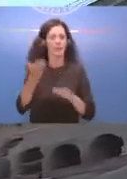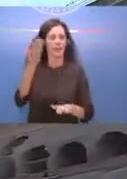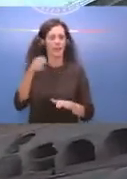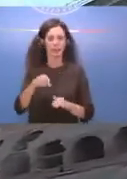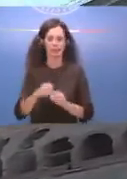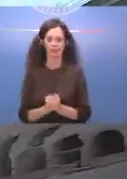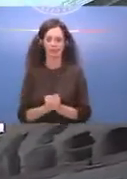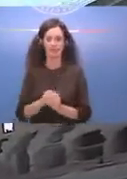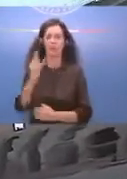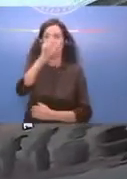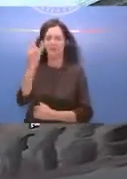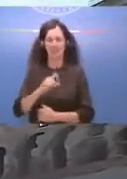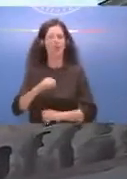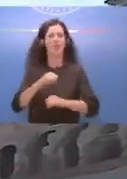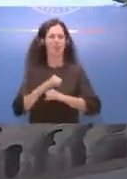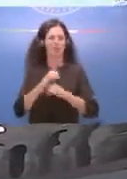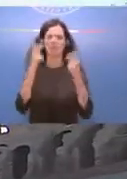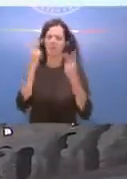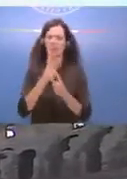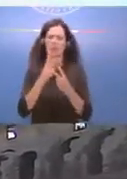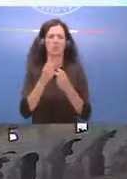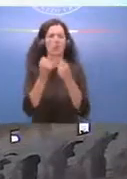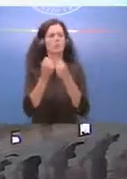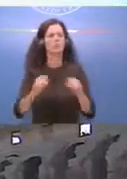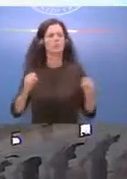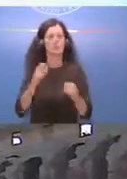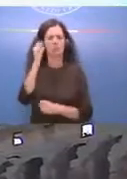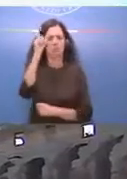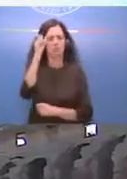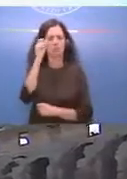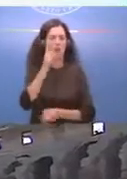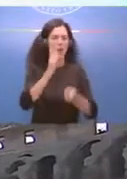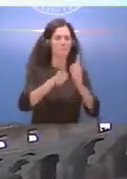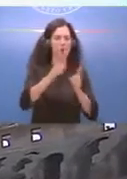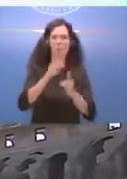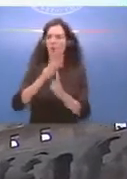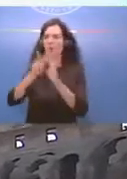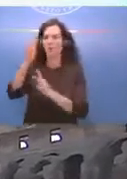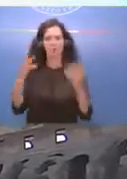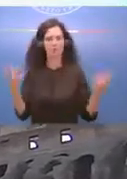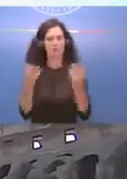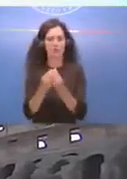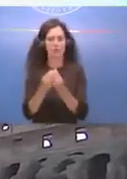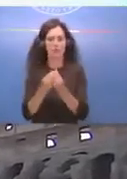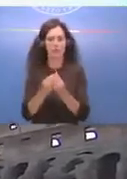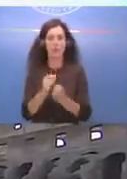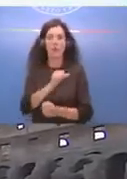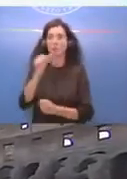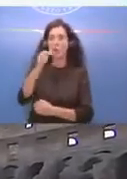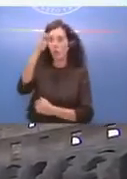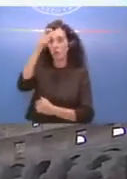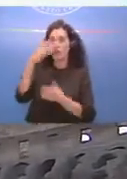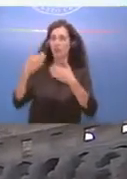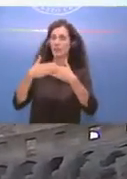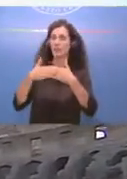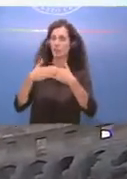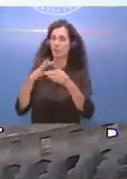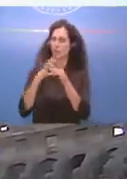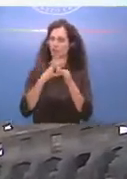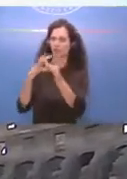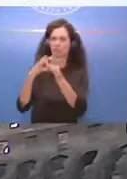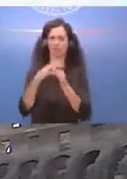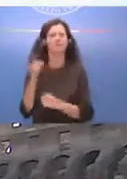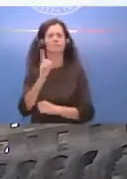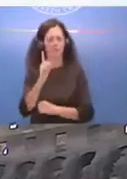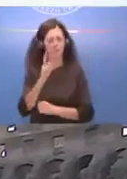fortemente nella diplomazia culturale quale ponte tra popoli e nazioni non solo tra i paesi più vicini allineati ma anche tra i